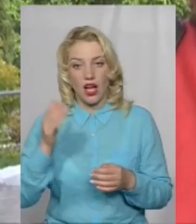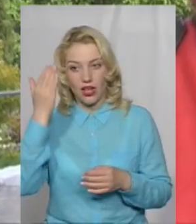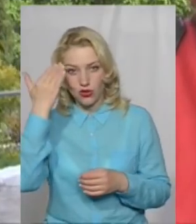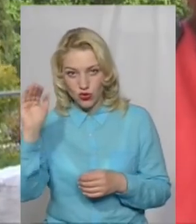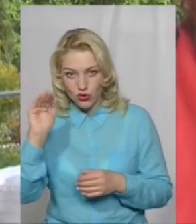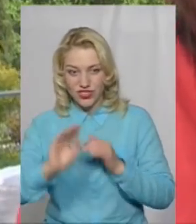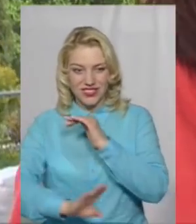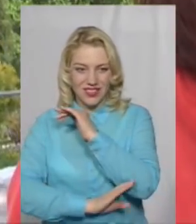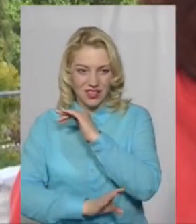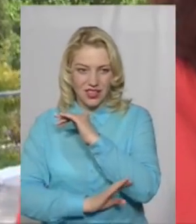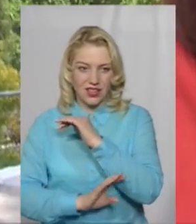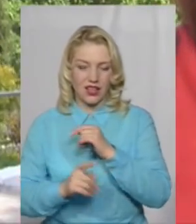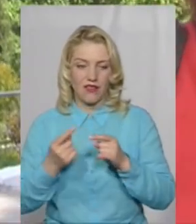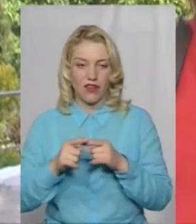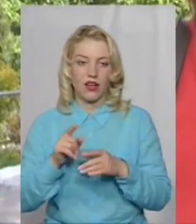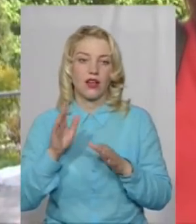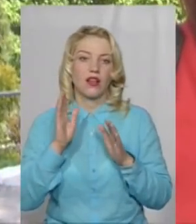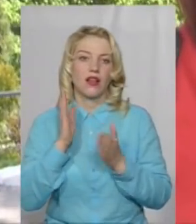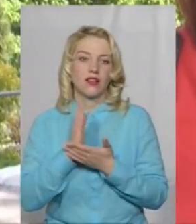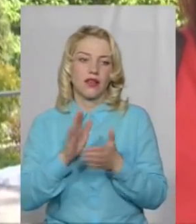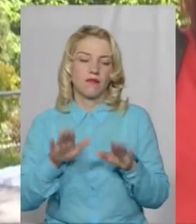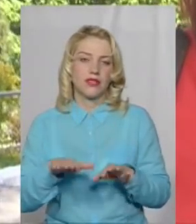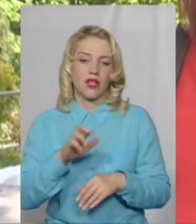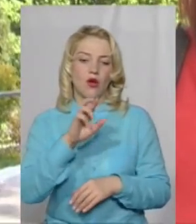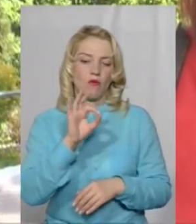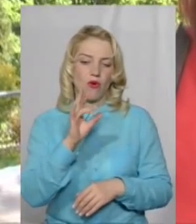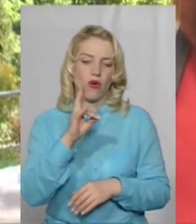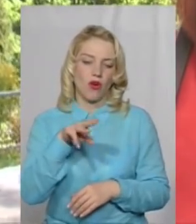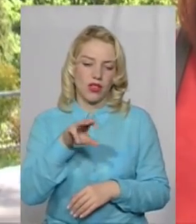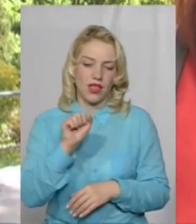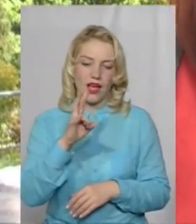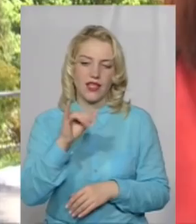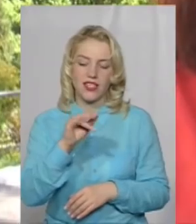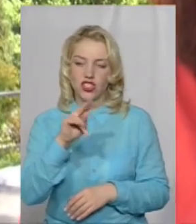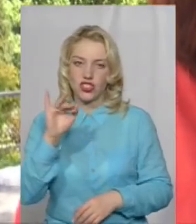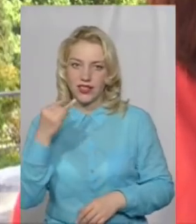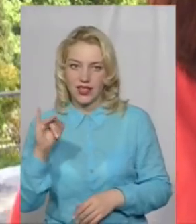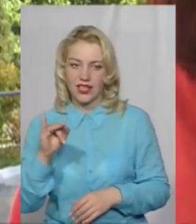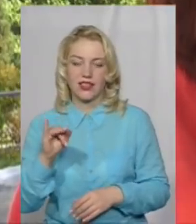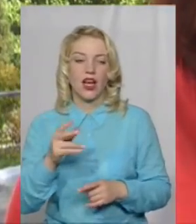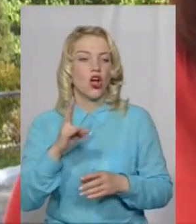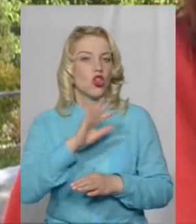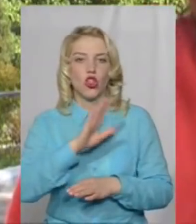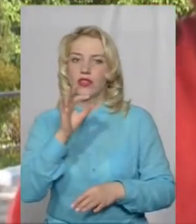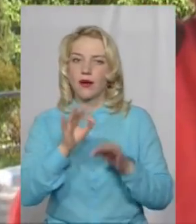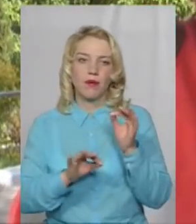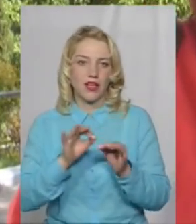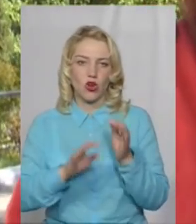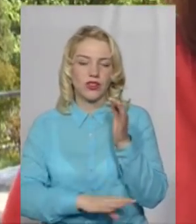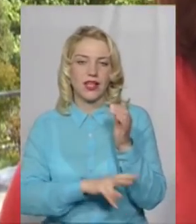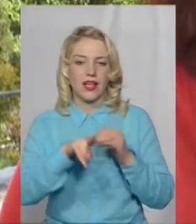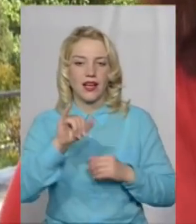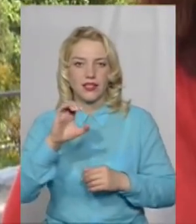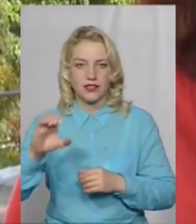види, їм є місце от в ботанічному саду, ці рослини в мене ростуть, на вулицях міст, але не в природних екосистемах, де вони